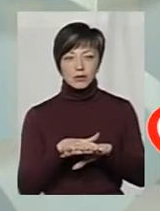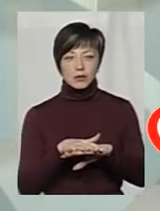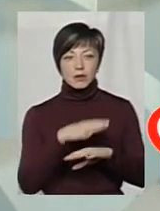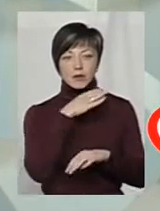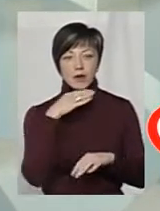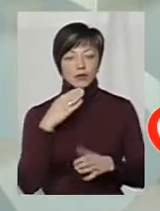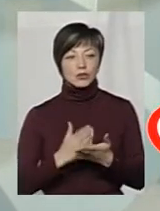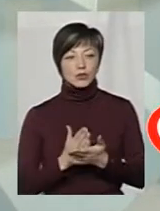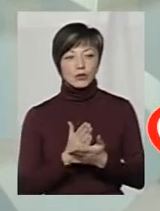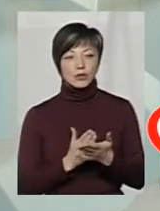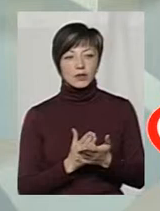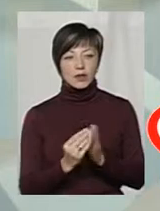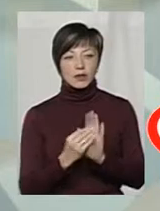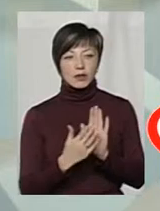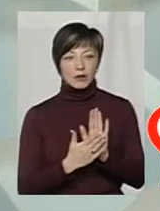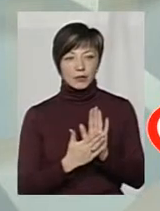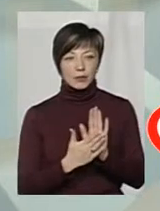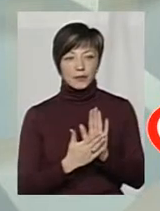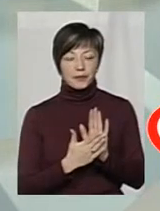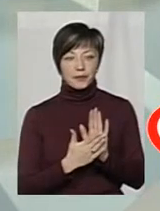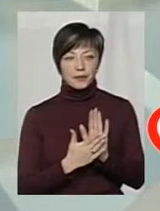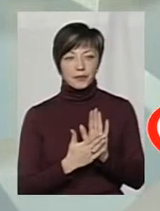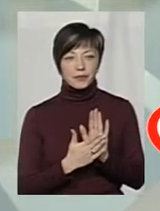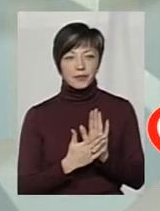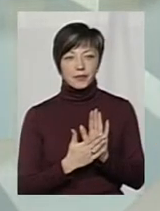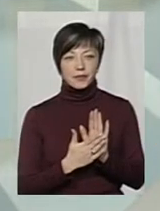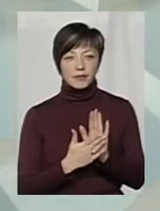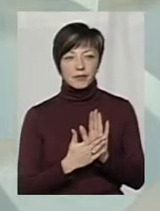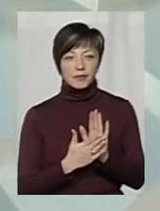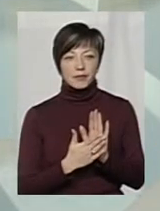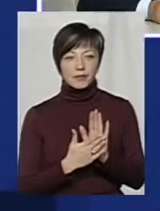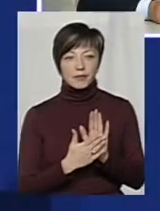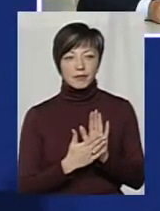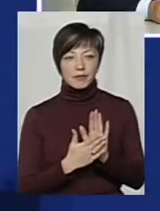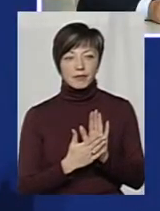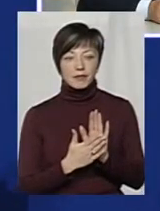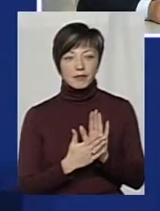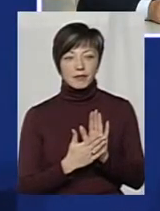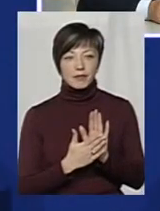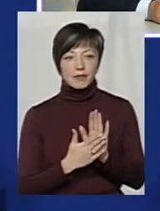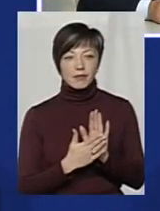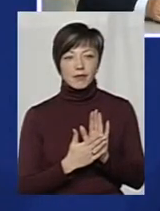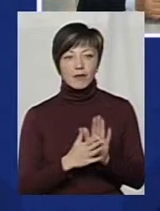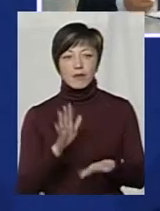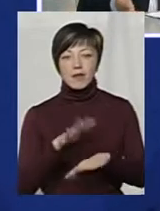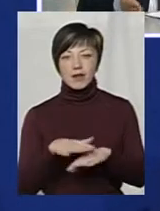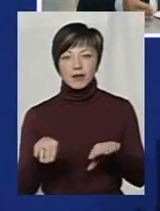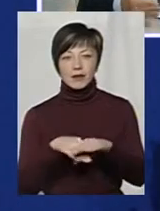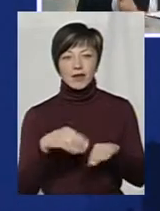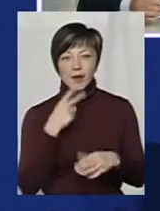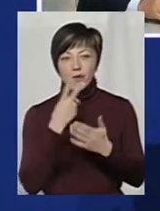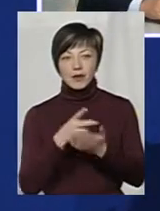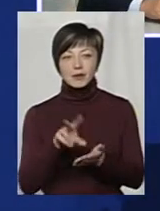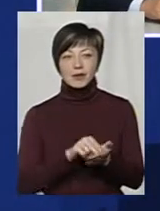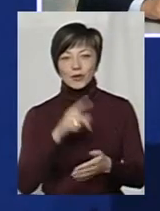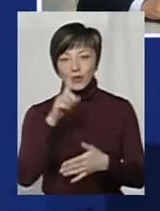багато чиновників декларують, ну, відданість державі, але чомусь не тримають гроші в наших банках. Я показую приклад, та, довіра